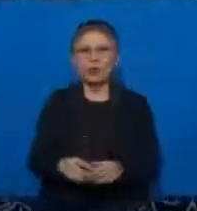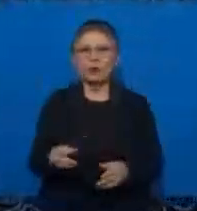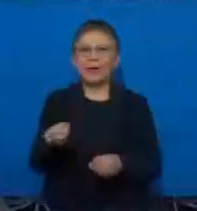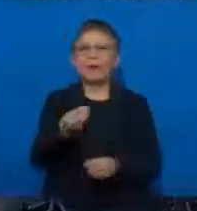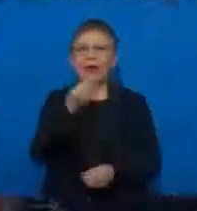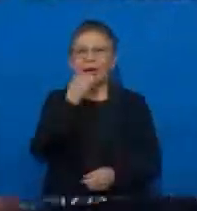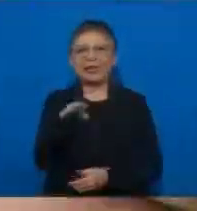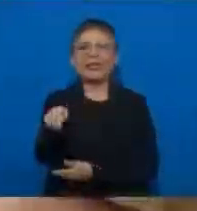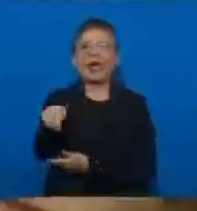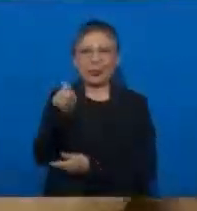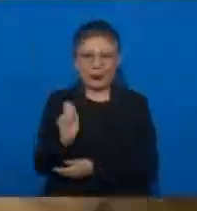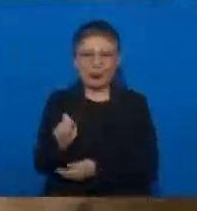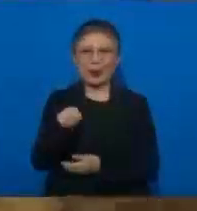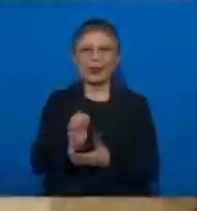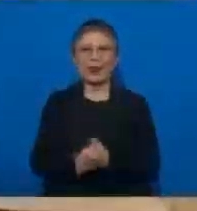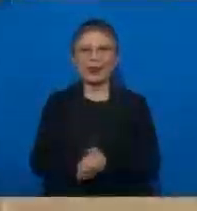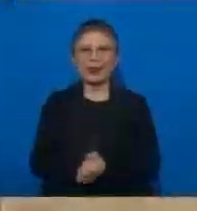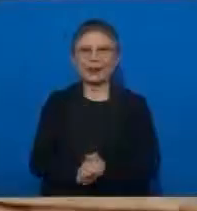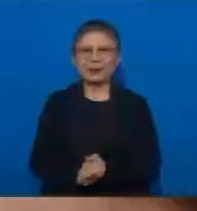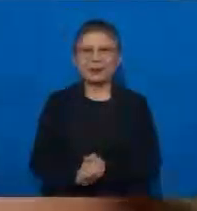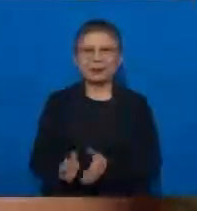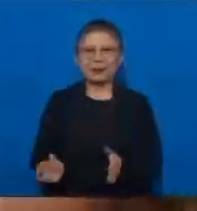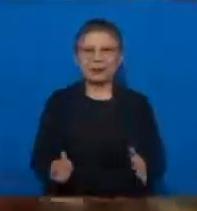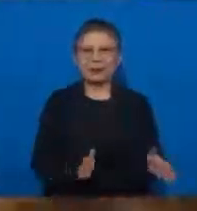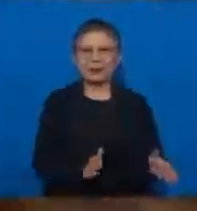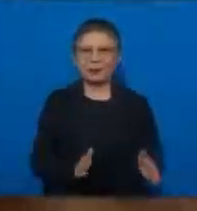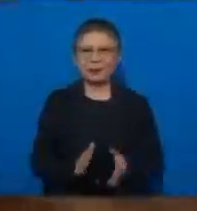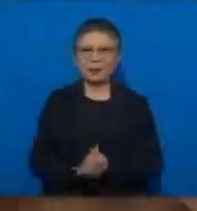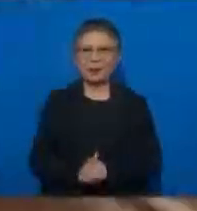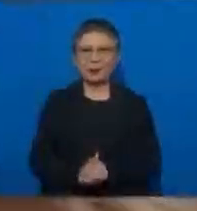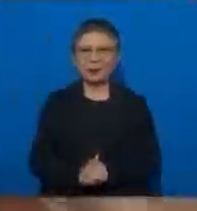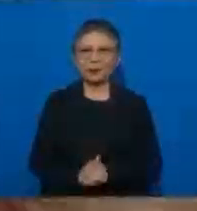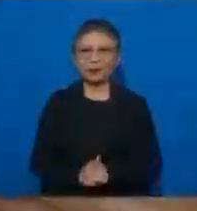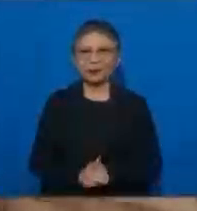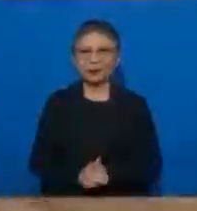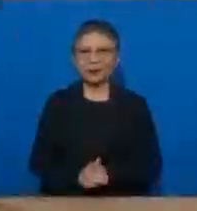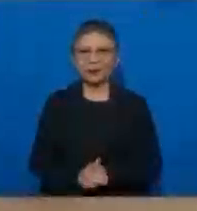sayuran. Tim Liputan, CNN Indonesia.